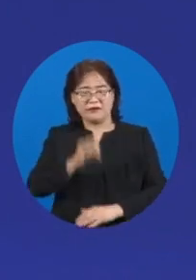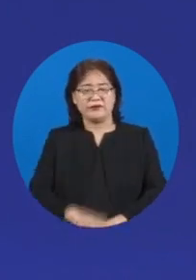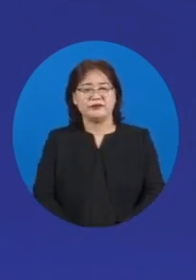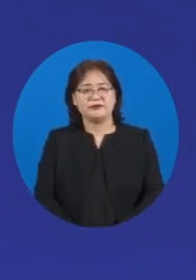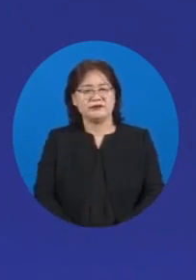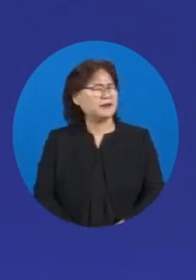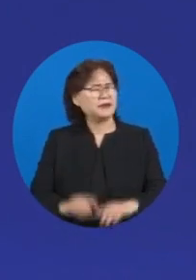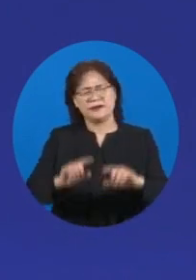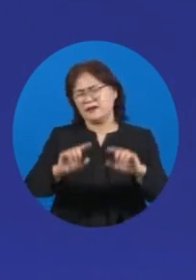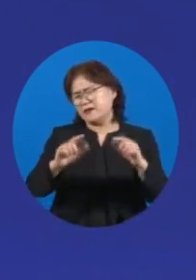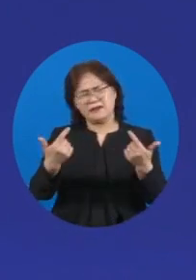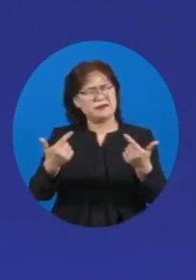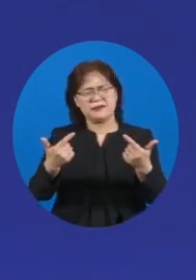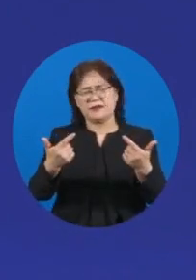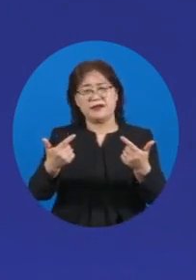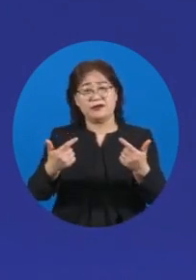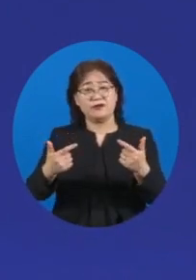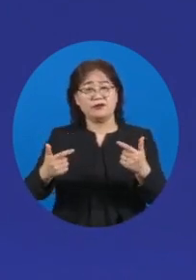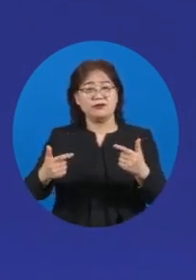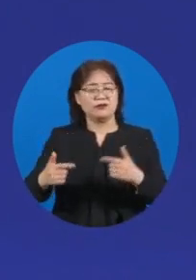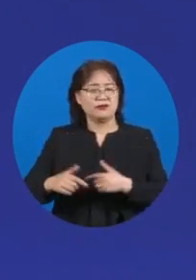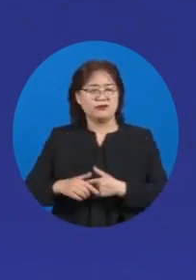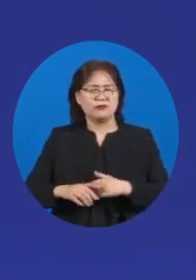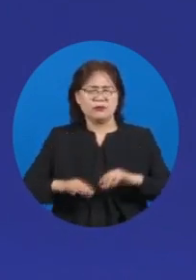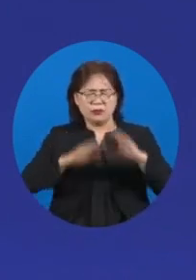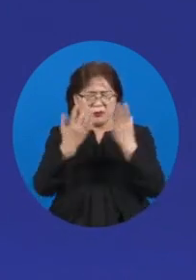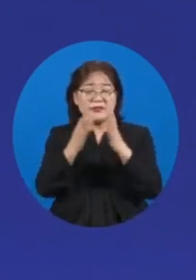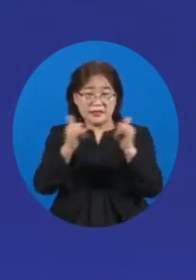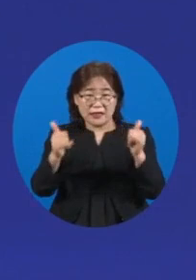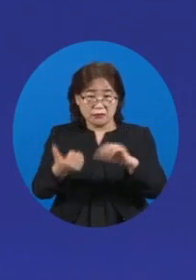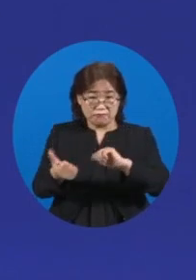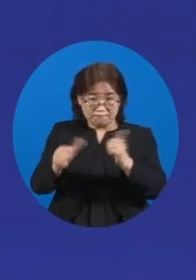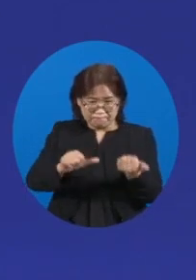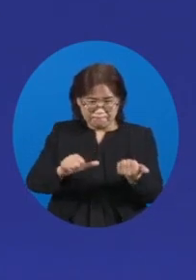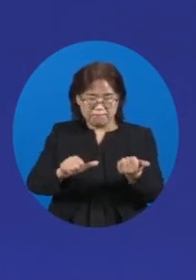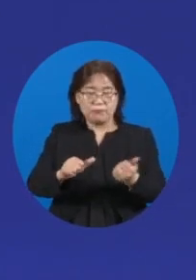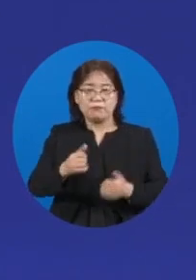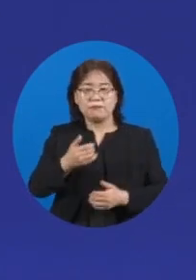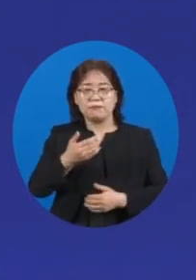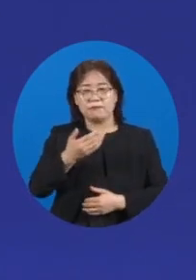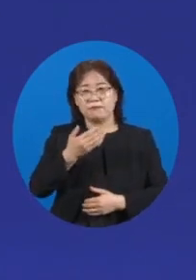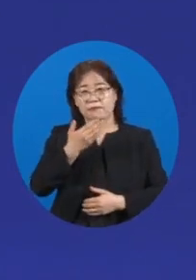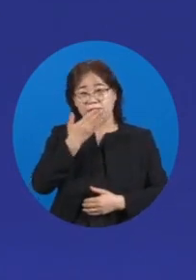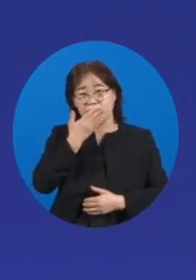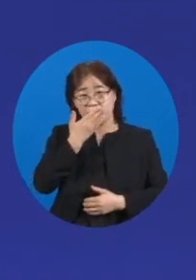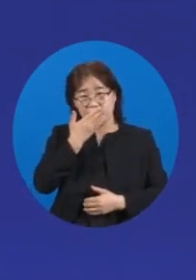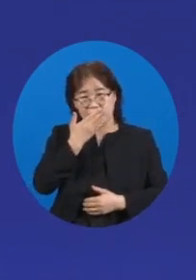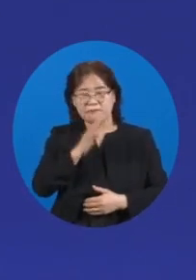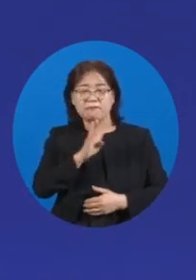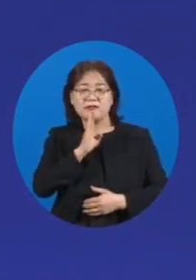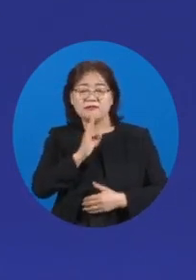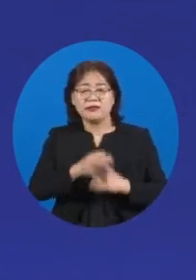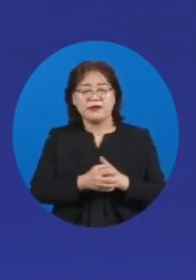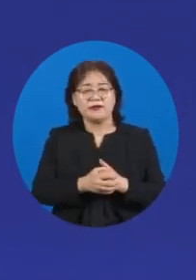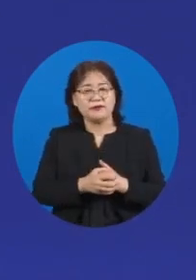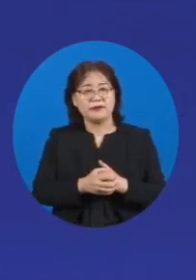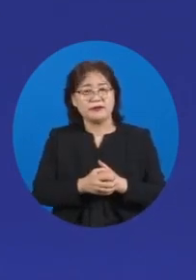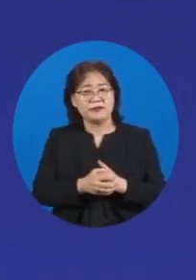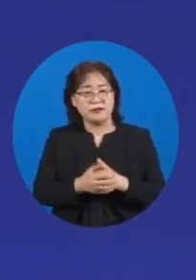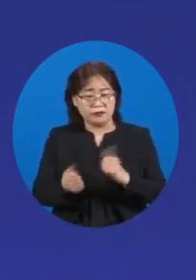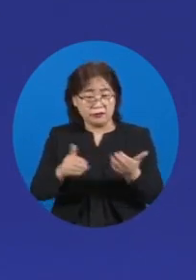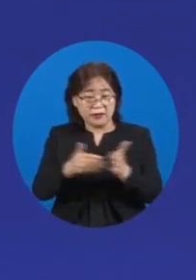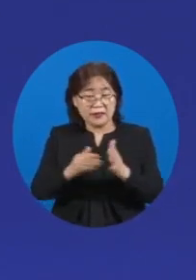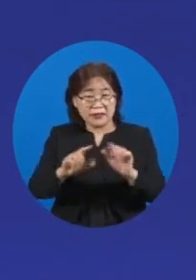아닙니다 우리 모두는 촉수 미 그런데 죽음이 끝이 아니지 않습니까 우리 역시 는